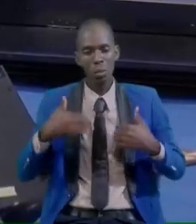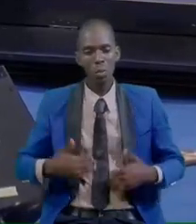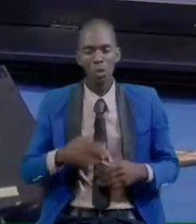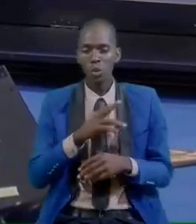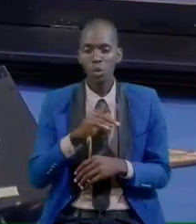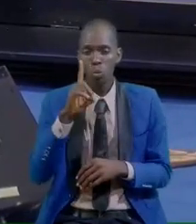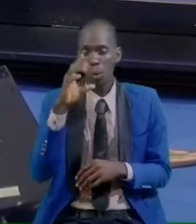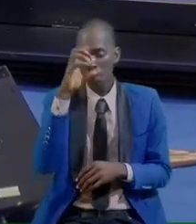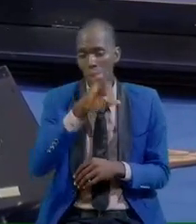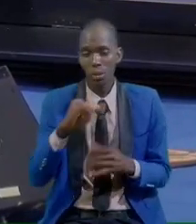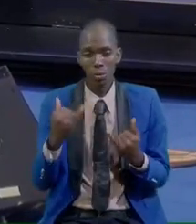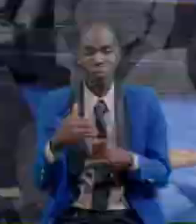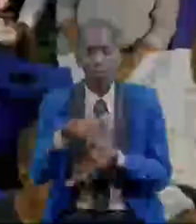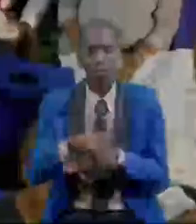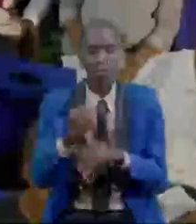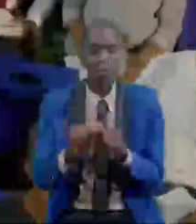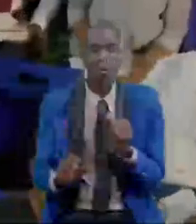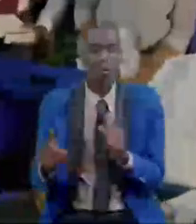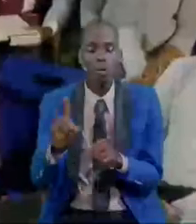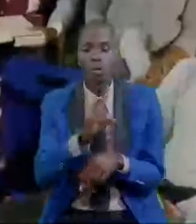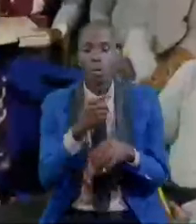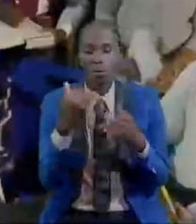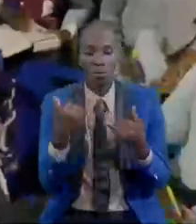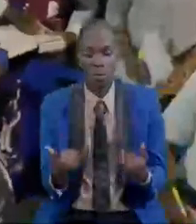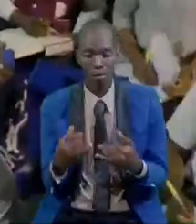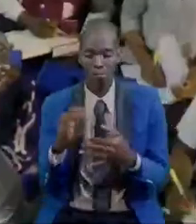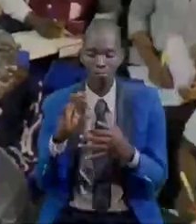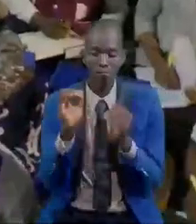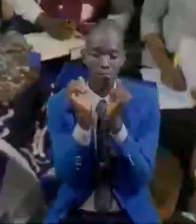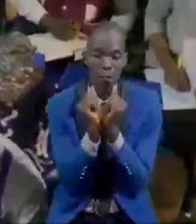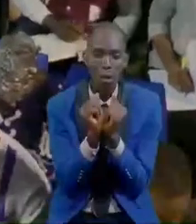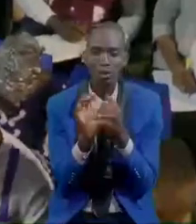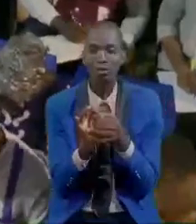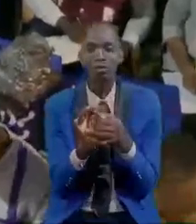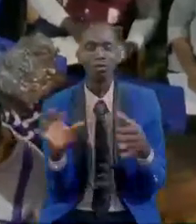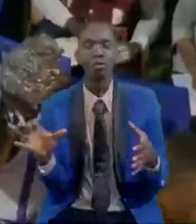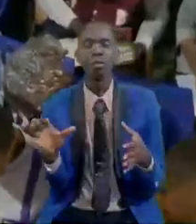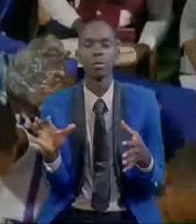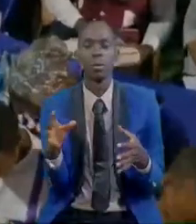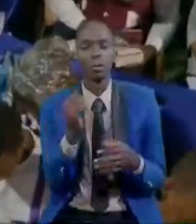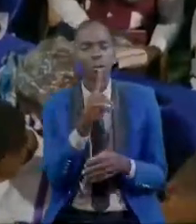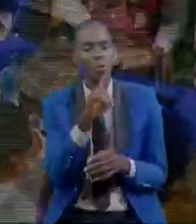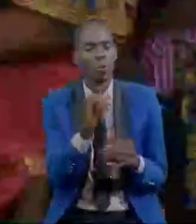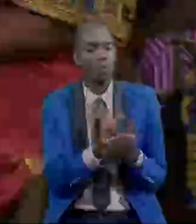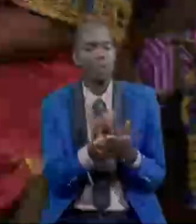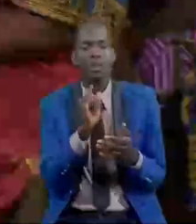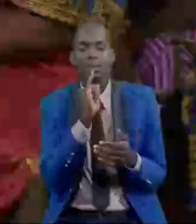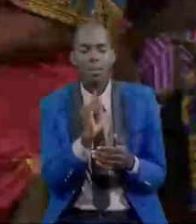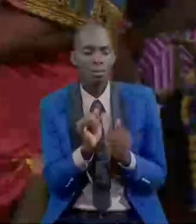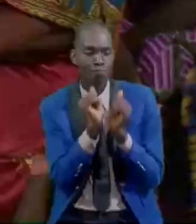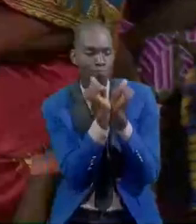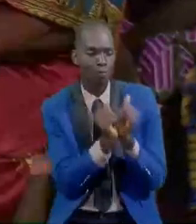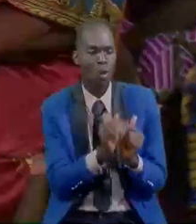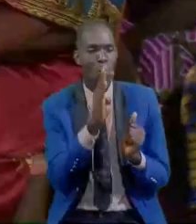exception ce soir, les liens de chacun déliés. ceux qui sont liés par les